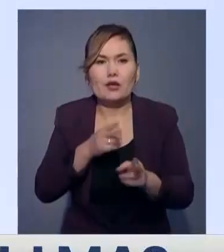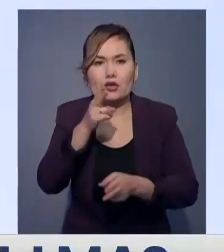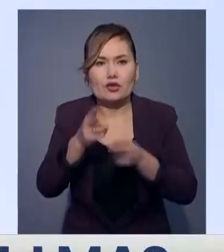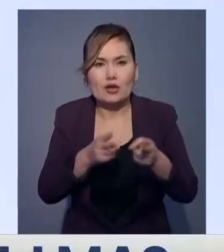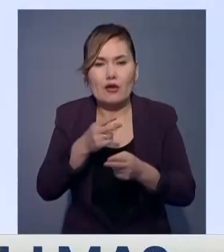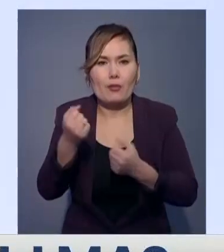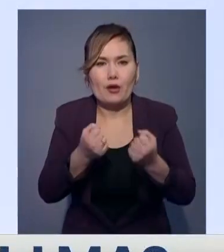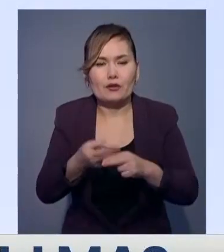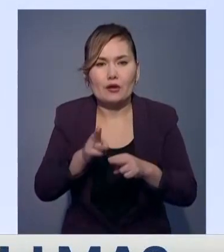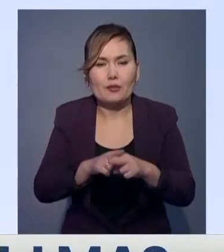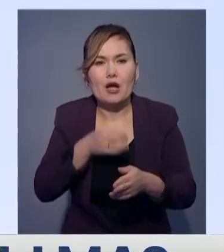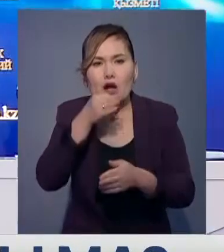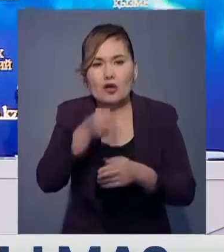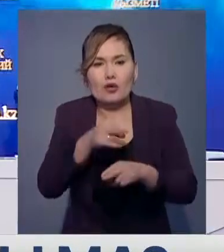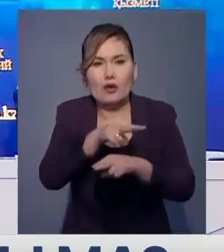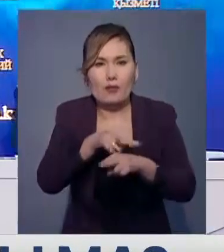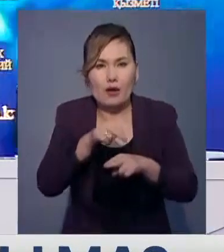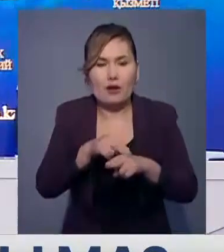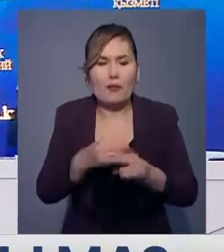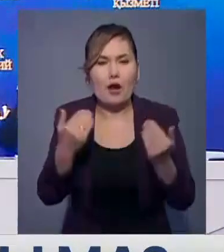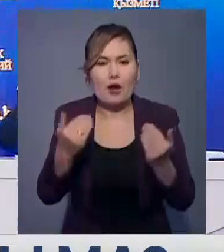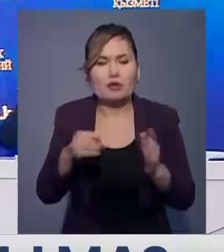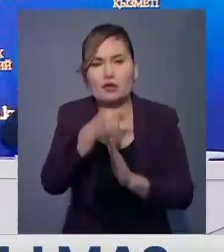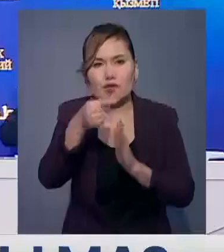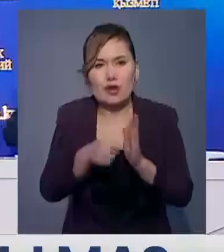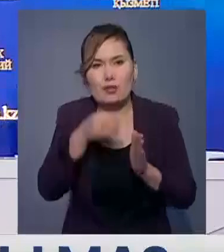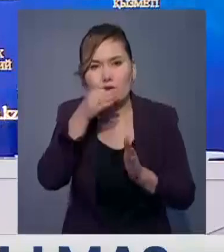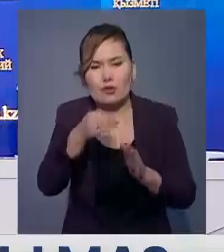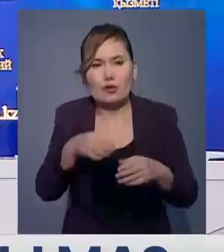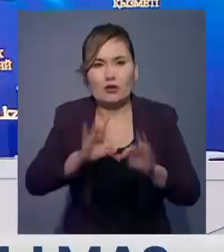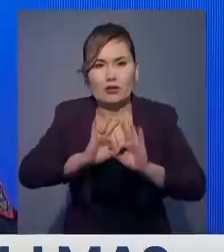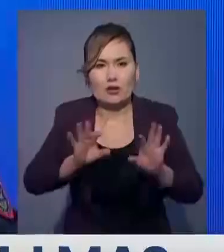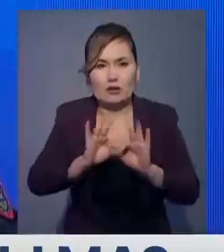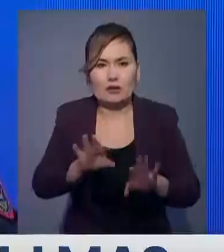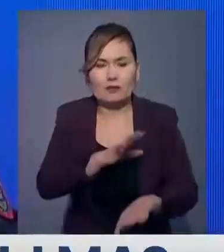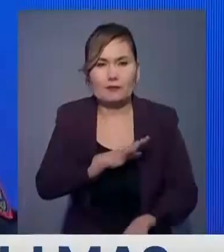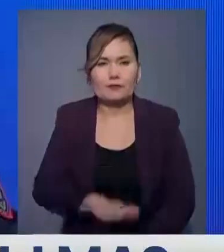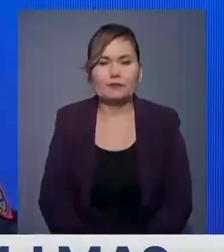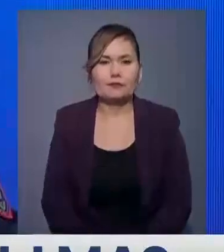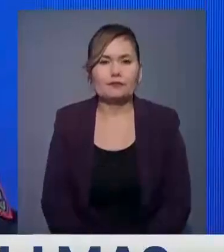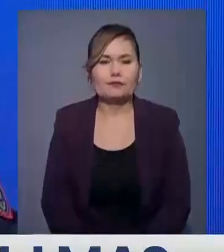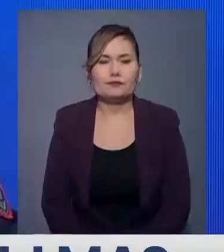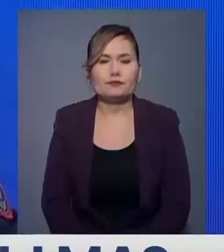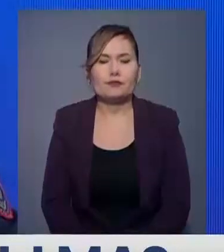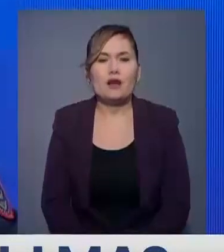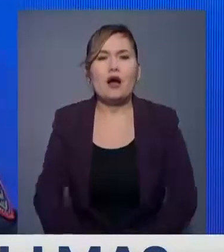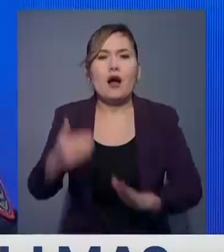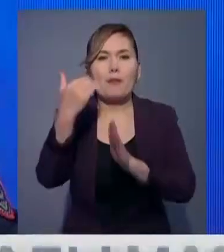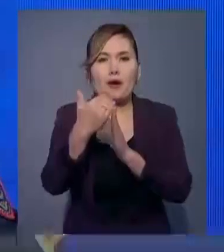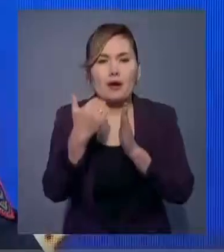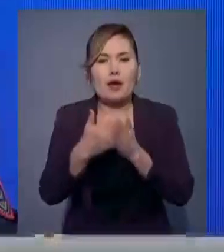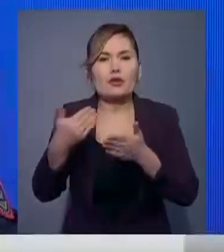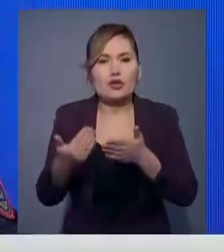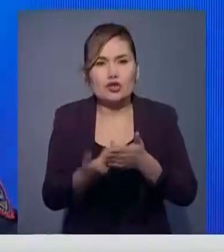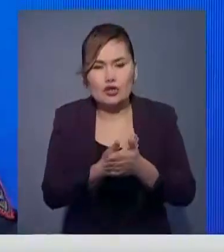бас қаладағы жауапты мекеме өкілдері тілшілер алдына шығып, ақауларға қатысты түсініктеме берді. Программа новая. Бағдарламаның жаңа